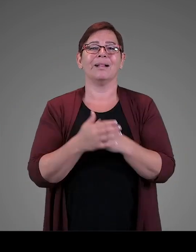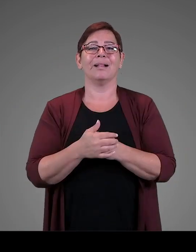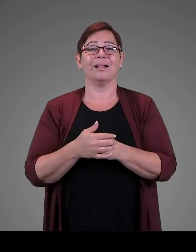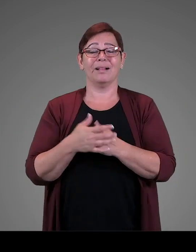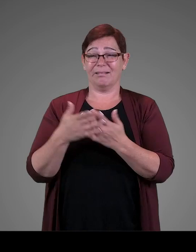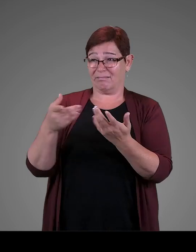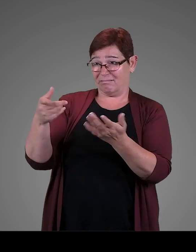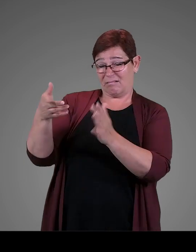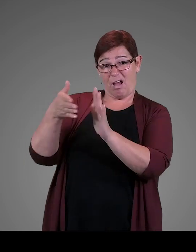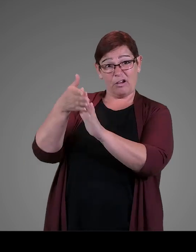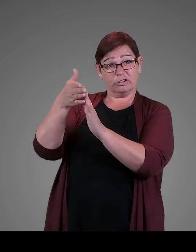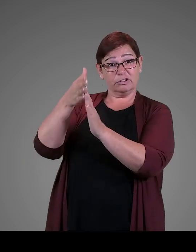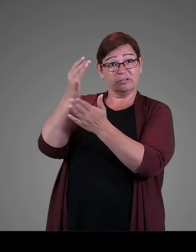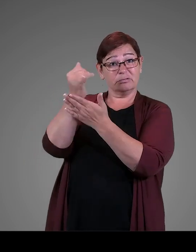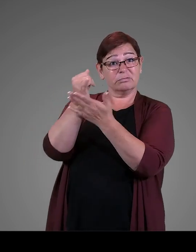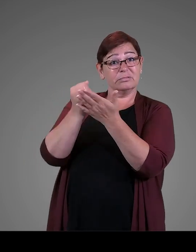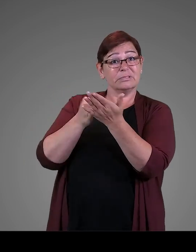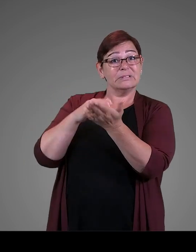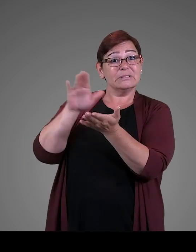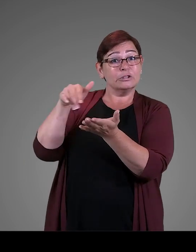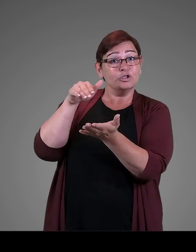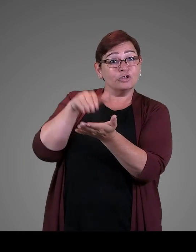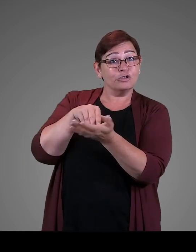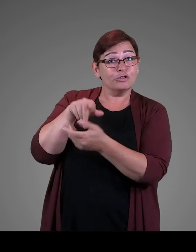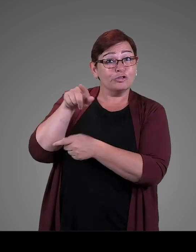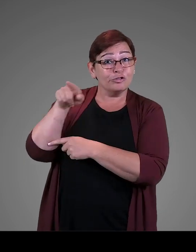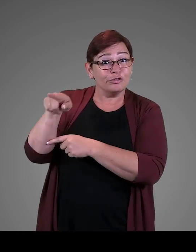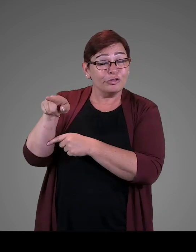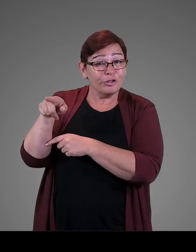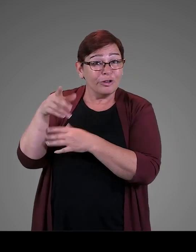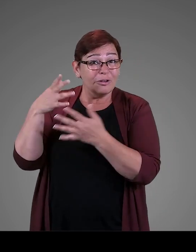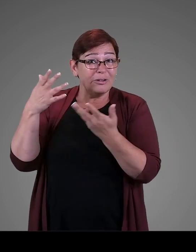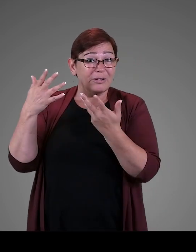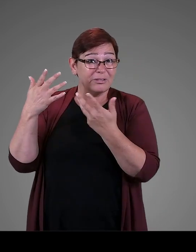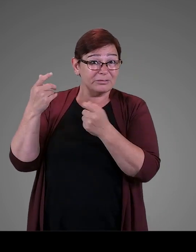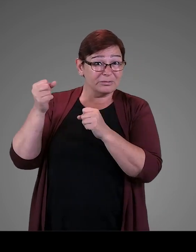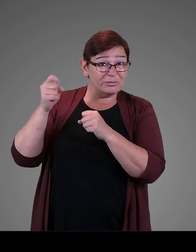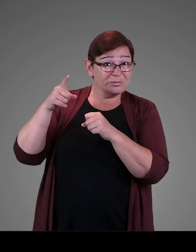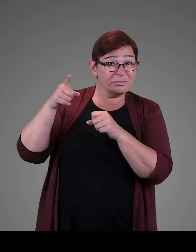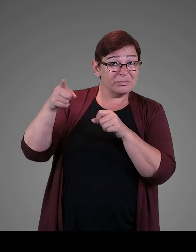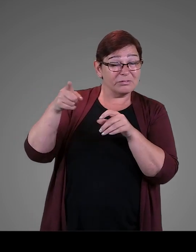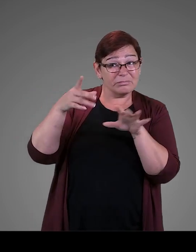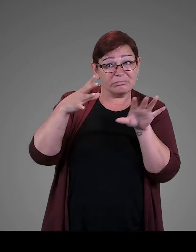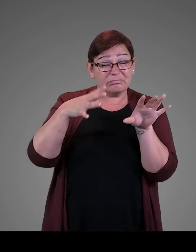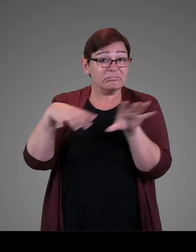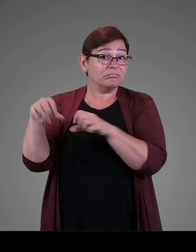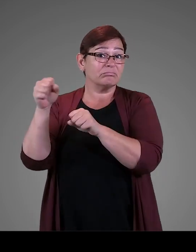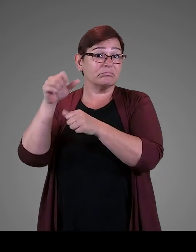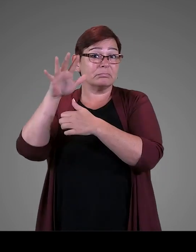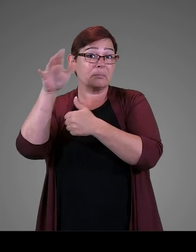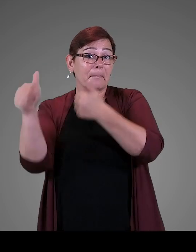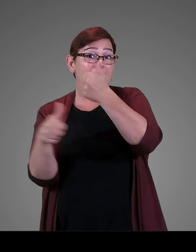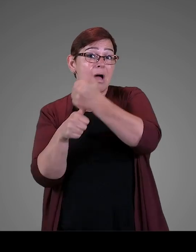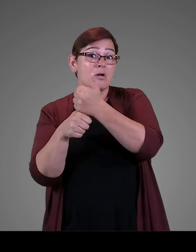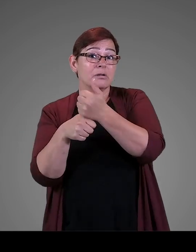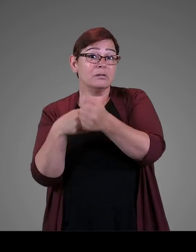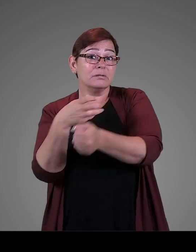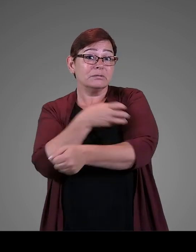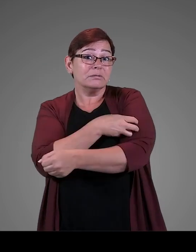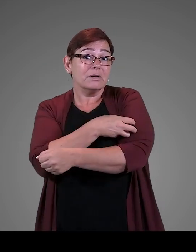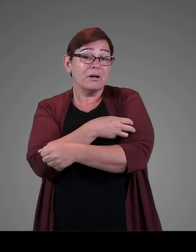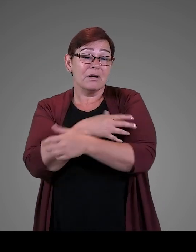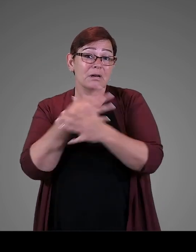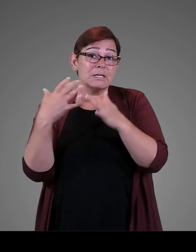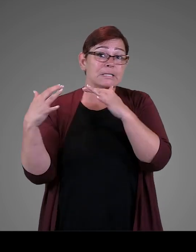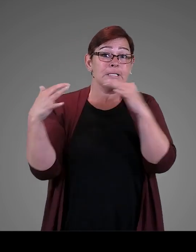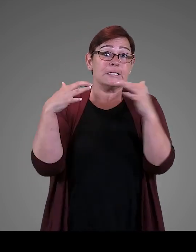position de contre-pouvoir, finalement. Puis quand on est dans une posture de contre-pouvoir, bien, on se place tout le temps dans